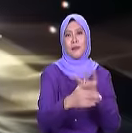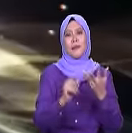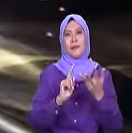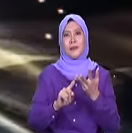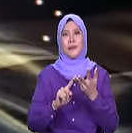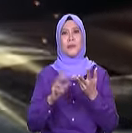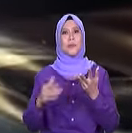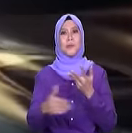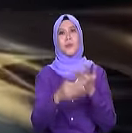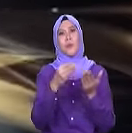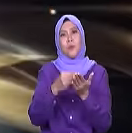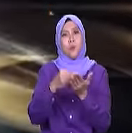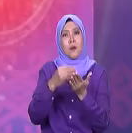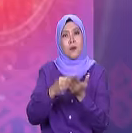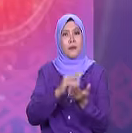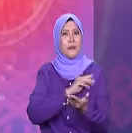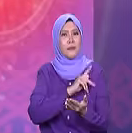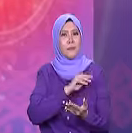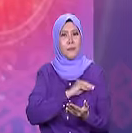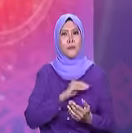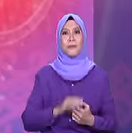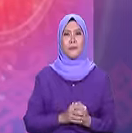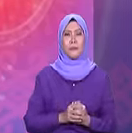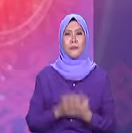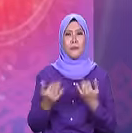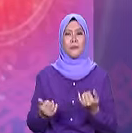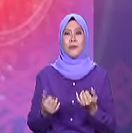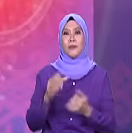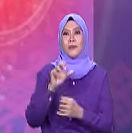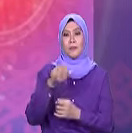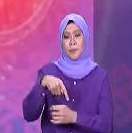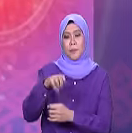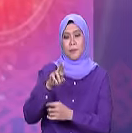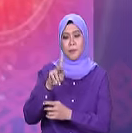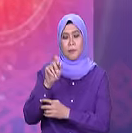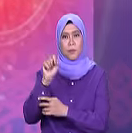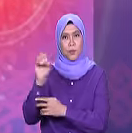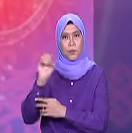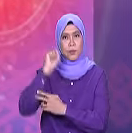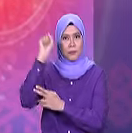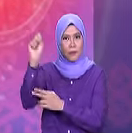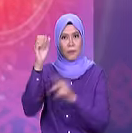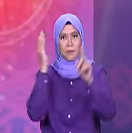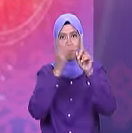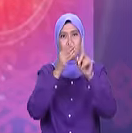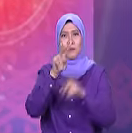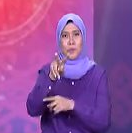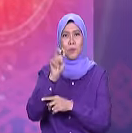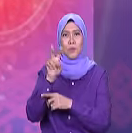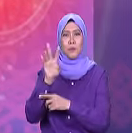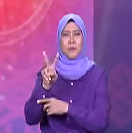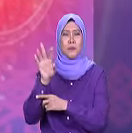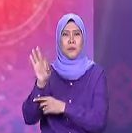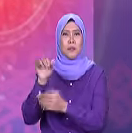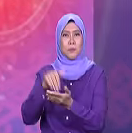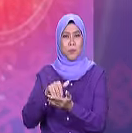serta Kementerian Kewangan. Pertubuhan Keselamatan Sosial Perkeso Sabah menyasarkan